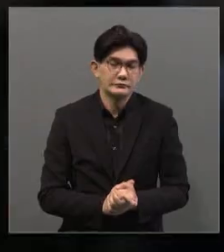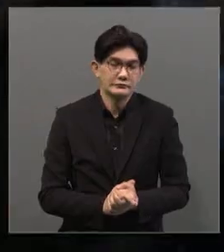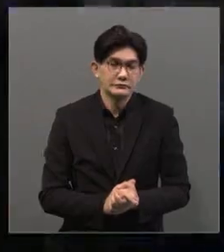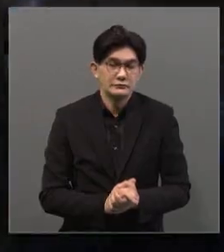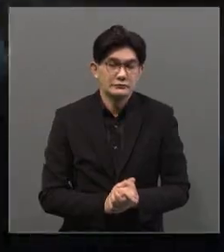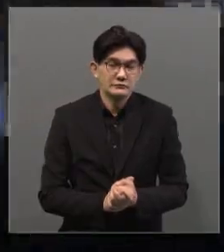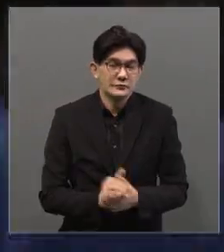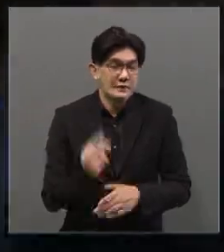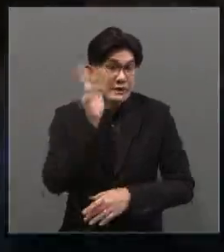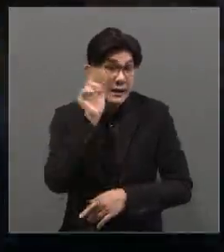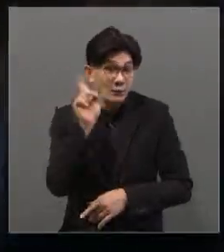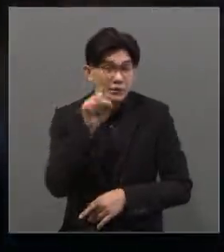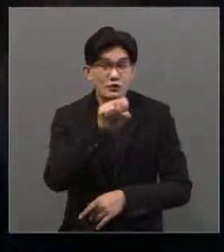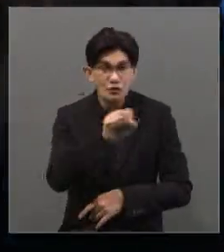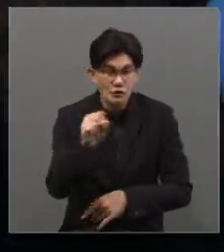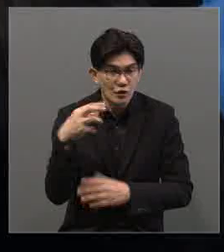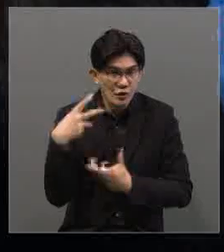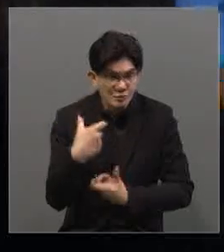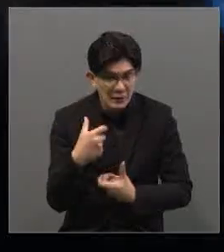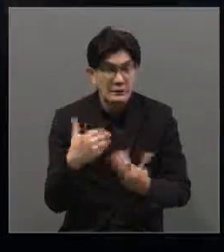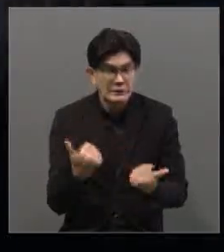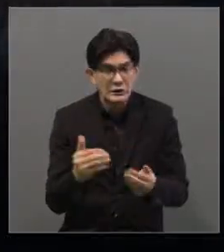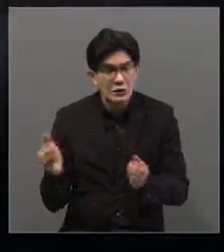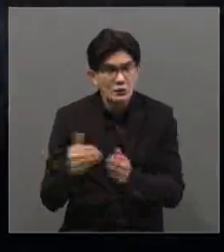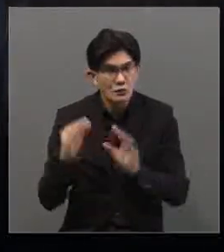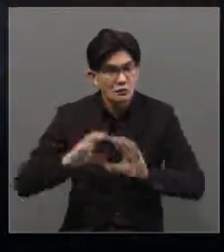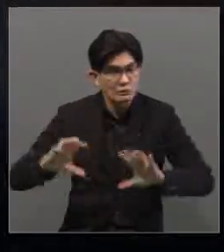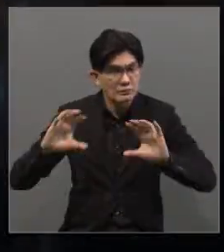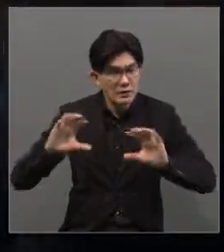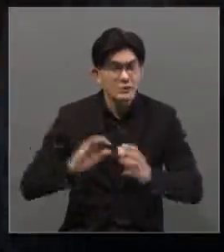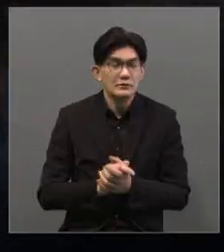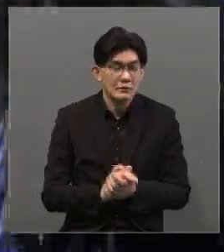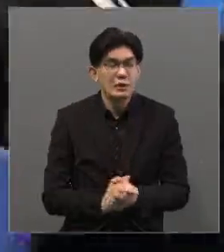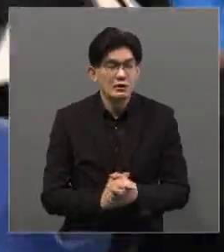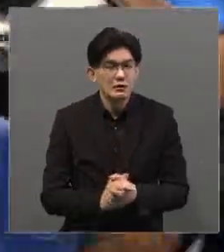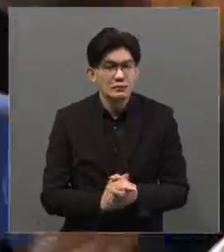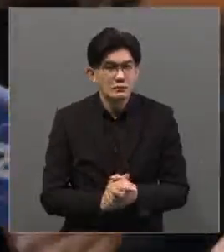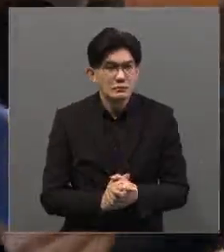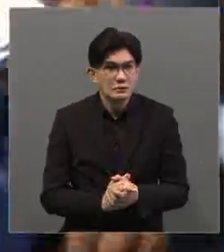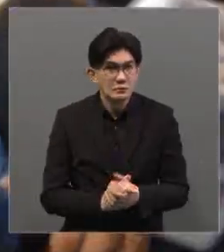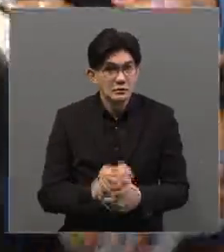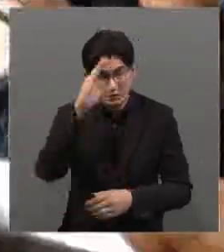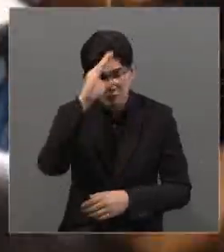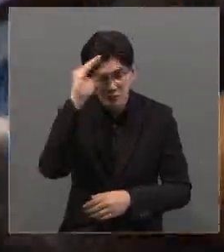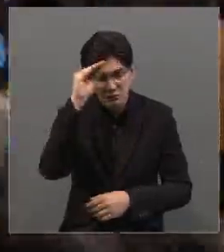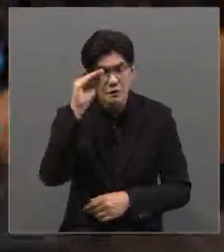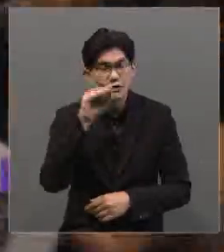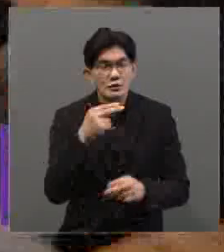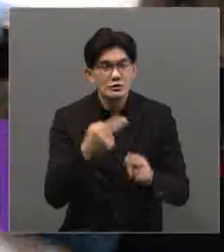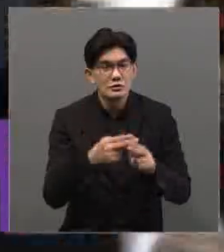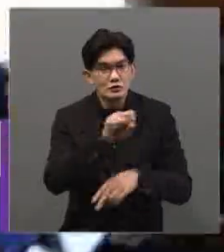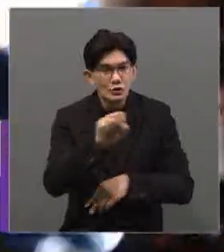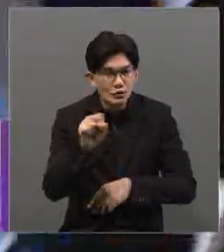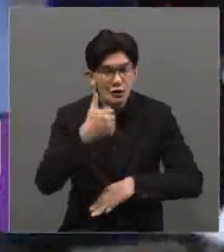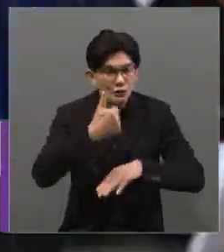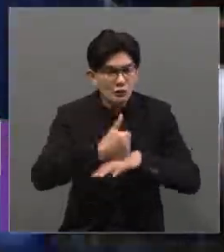ส่วนกระแสข่าวว่าจะมีส.ส.ในพรรคจำนวนหนึ่งจะไปร่วมรัฐบาล นั้นนะคะเรื่องนี้ท่านชวนหลีกภัยส.ส.บัญชีรายชื่อและอดีต